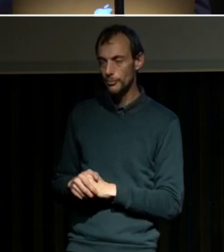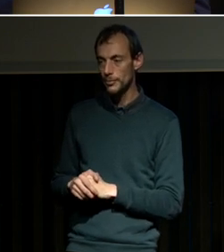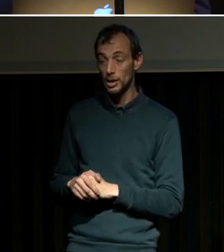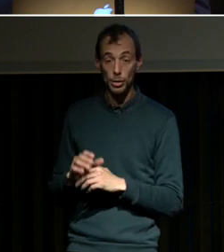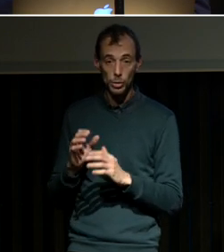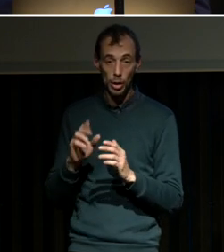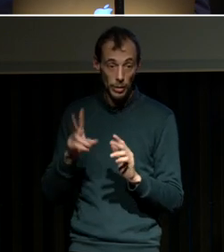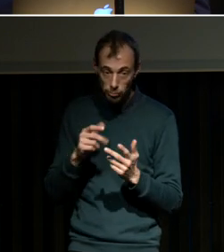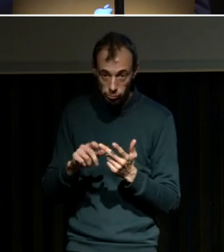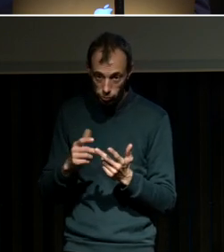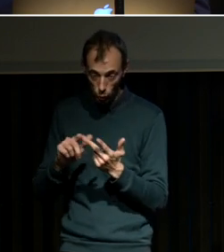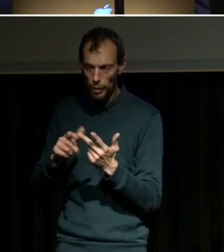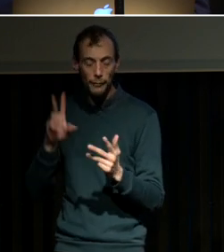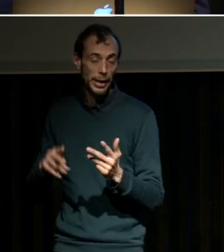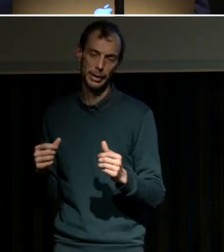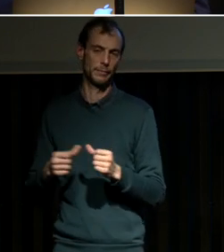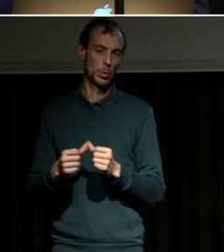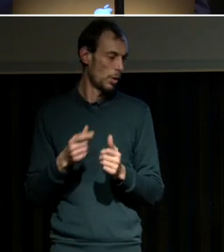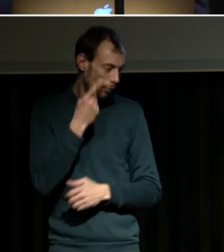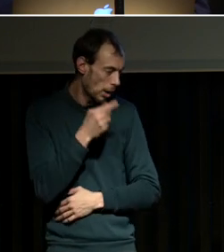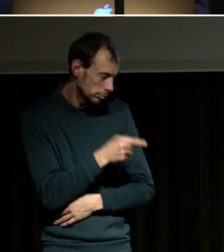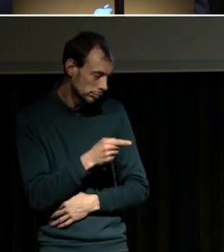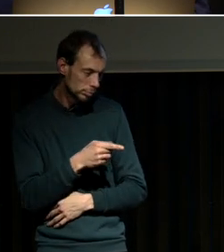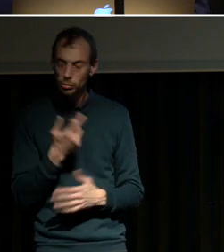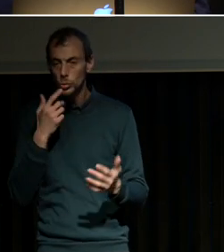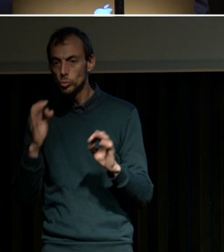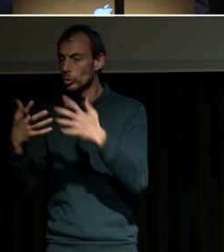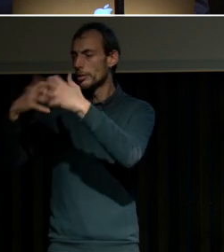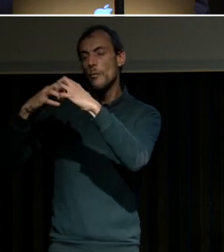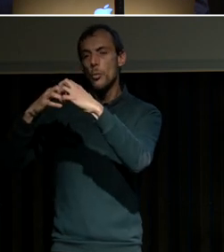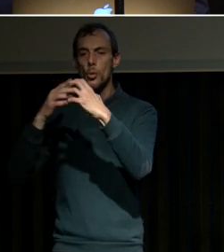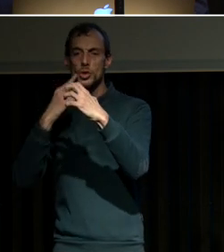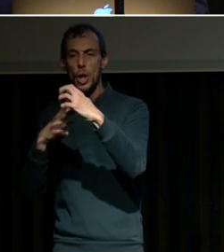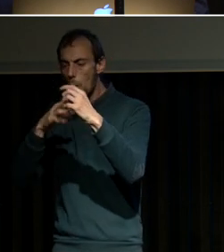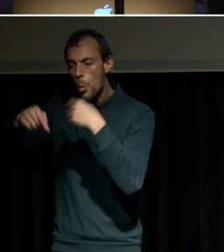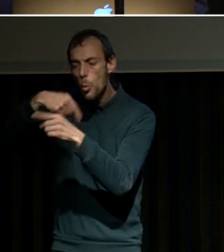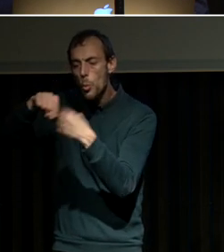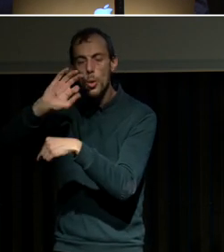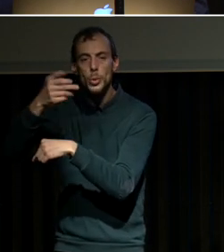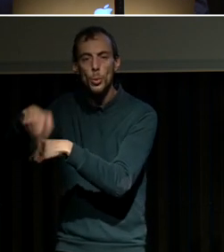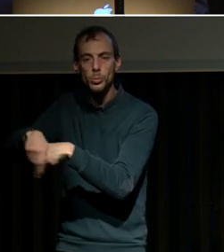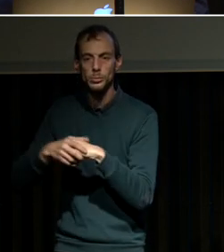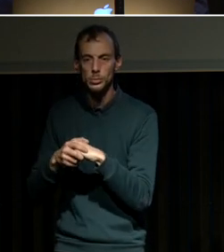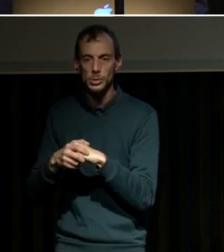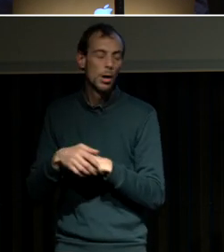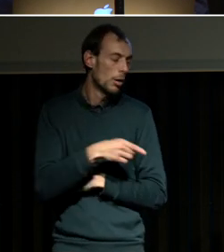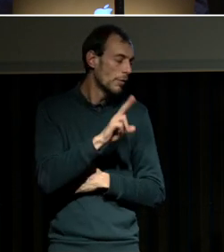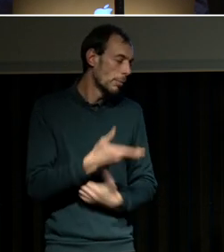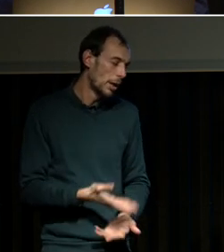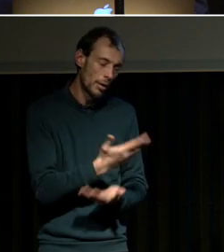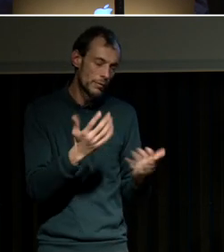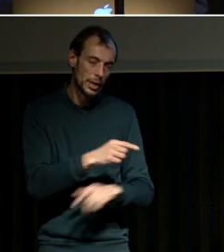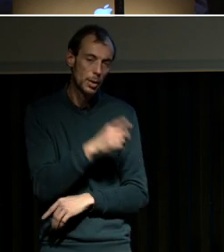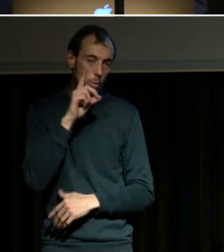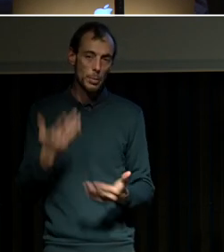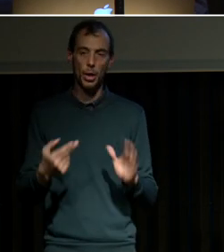si le sang circule dans le cerveau. Là, vous avez une artériographie normale. C'est des examens qu'on ne fait plus. Maintenant, on fait des scanners, mais ça illustre mieux. Et là, vous avez